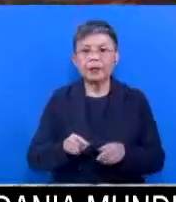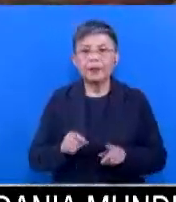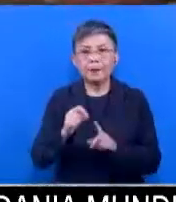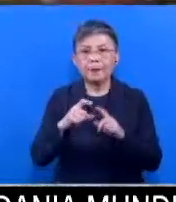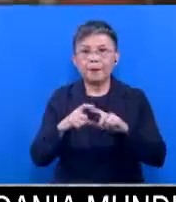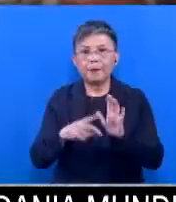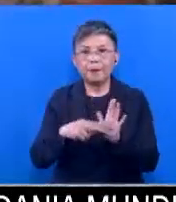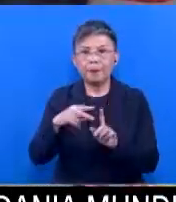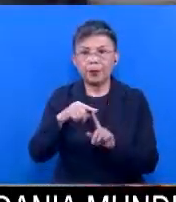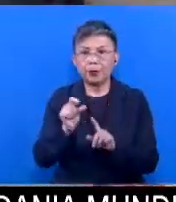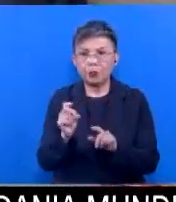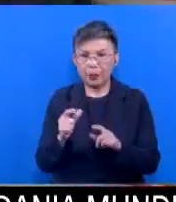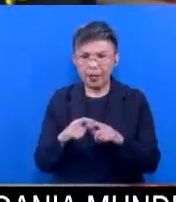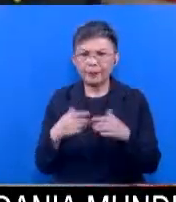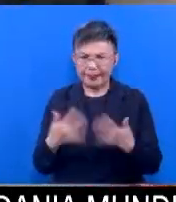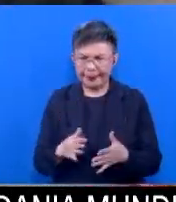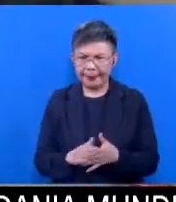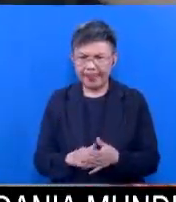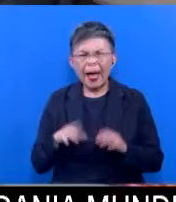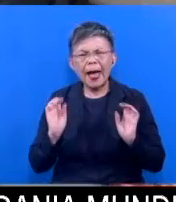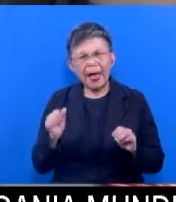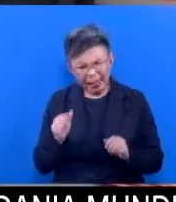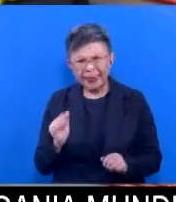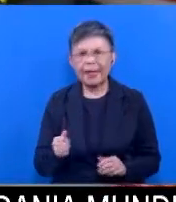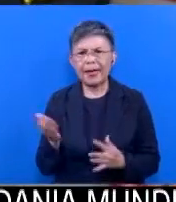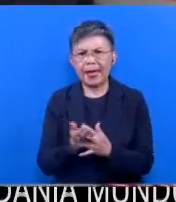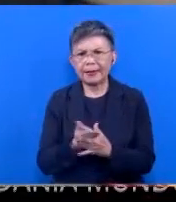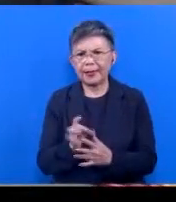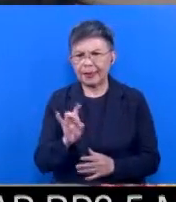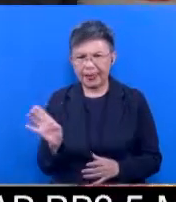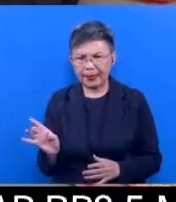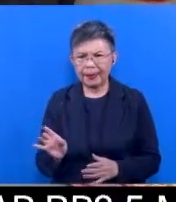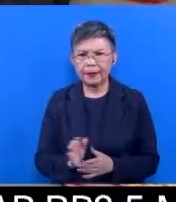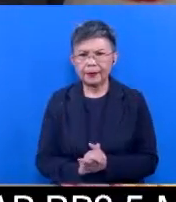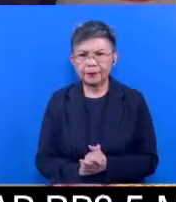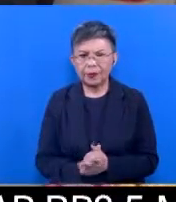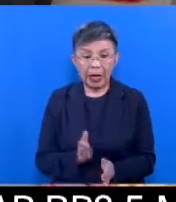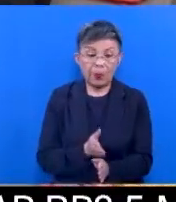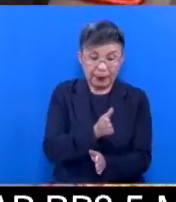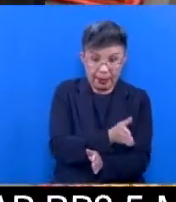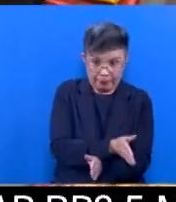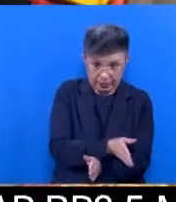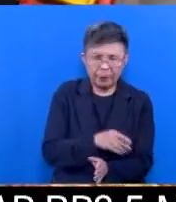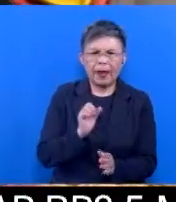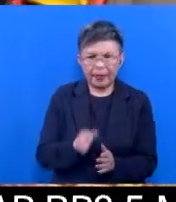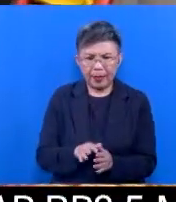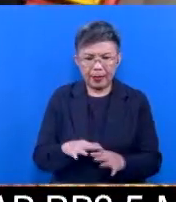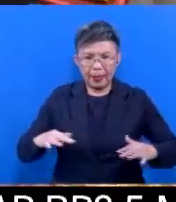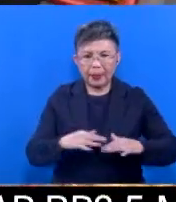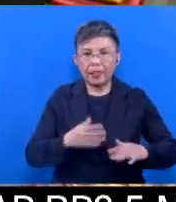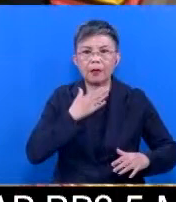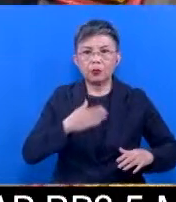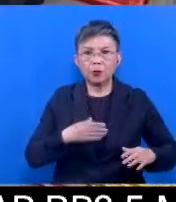setempat. Masih ada akses jalan lain sebenarnya, melalui samping tanah